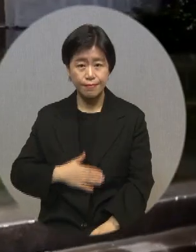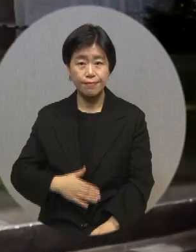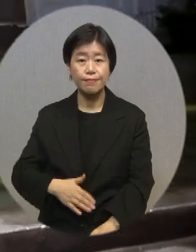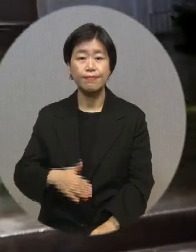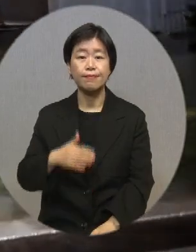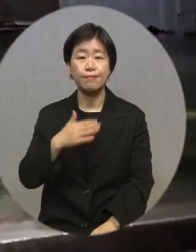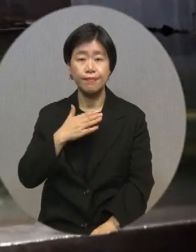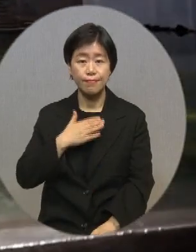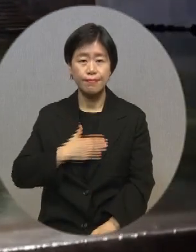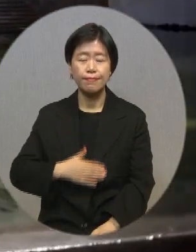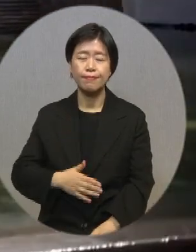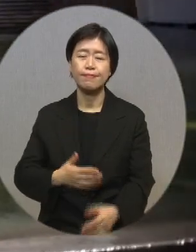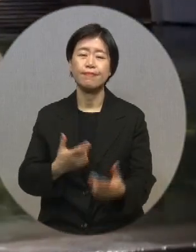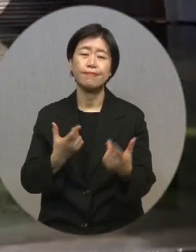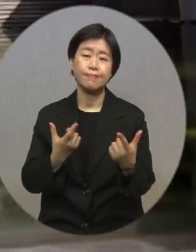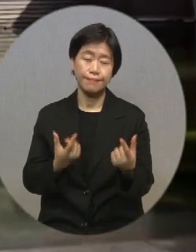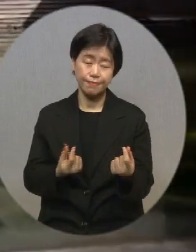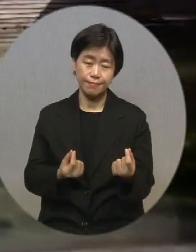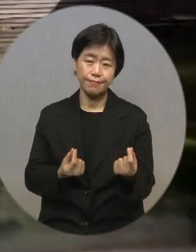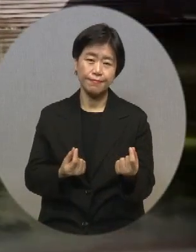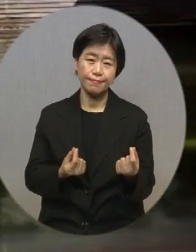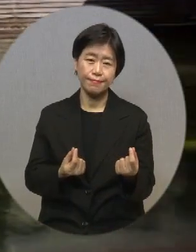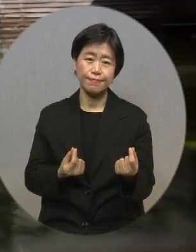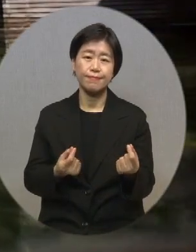이제 알 것 같아요.